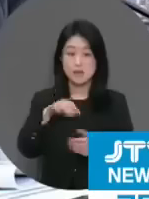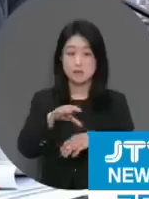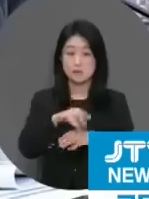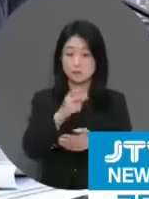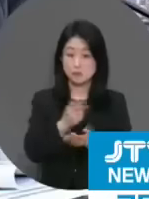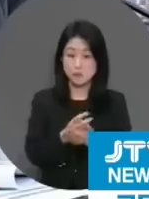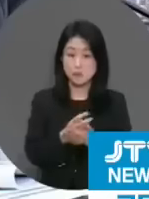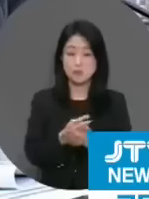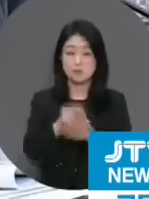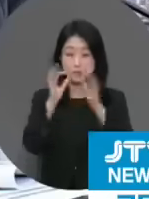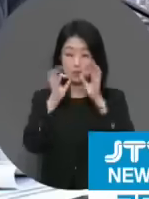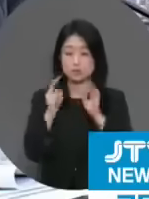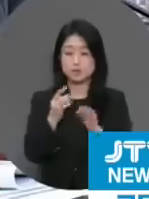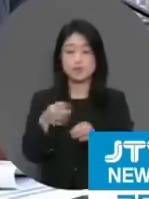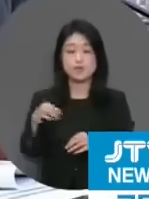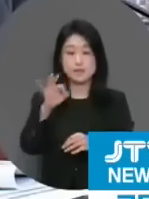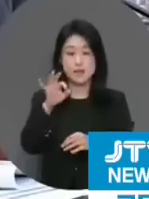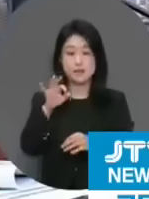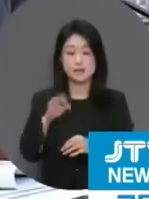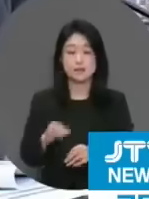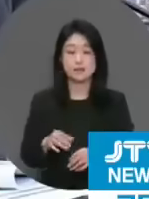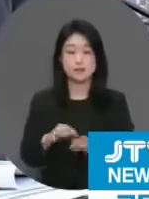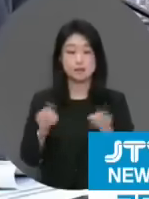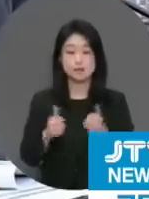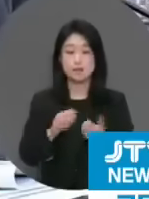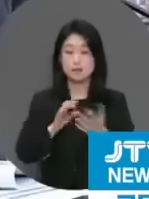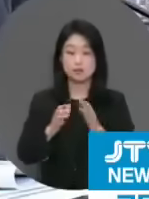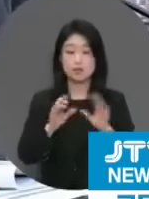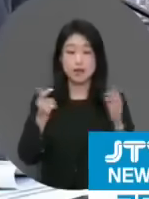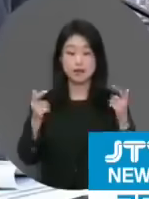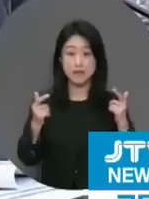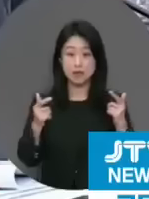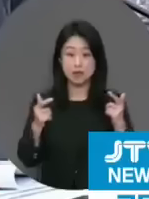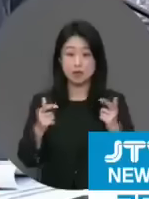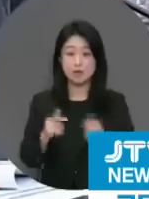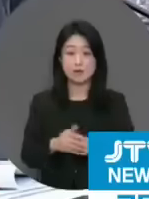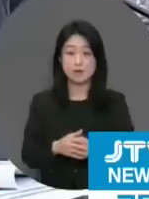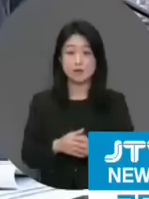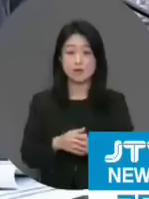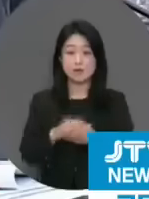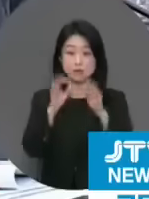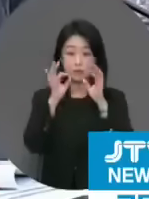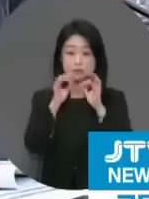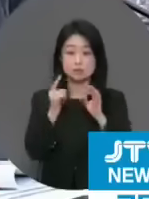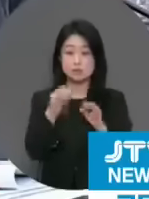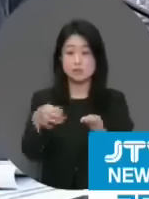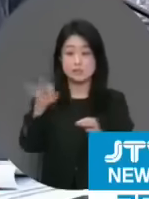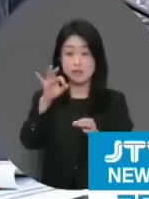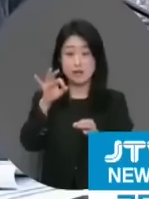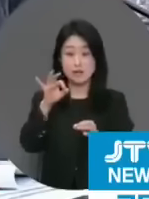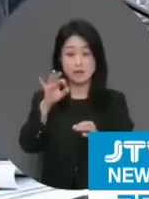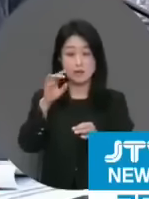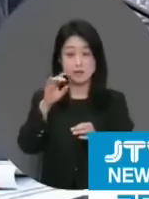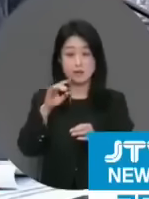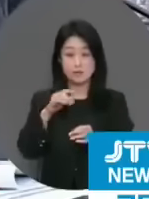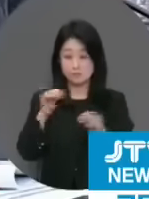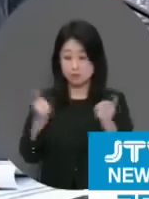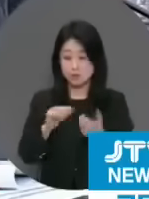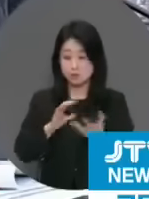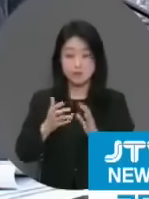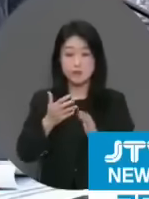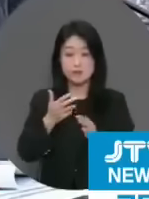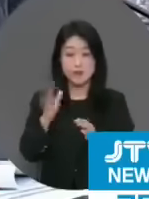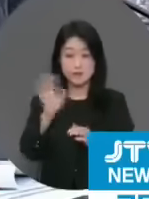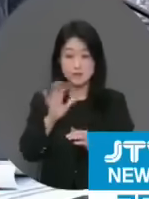방송법, 수신료 인상안, 또 김현 의원님 국회에서 논의한 게 아니에요. 수신료 인상안은 그 자꾸 사실관계 네, 왜곡하지 마세요. 통상 볼